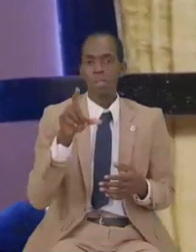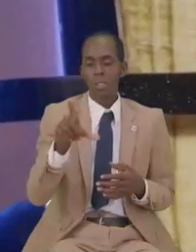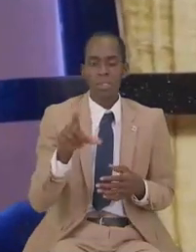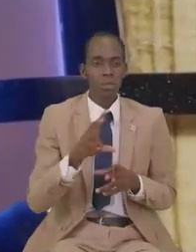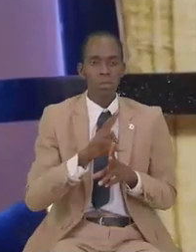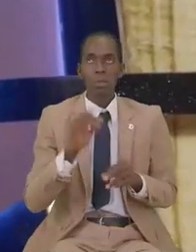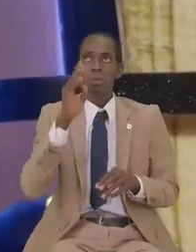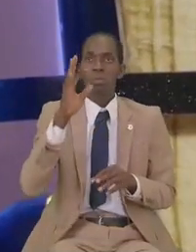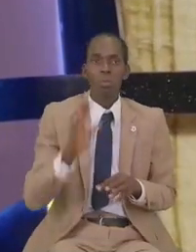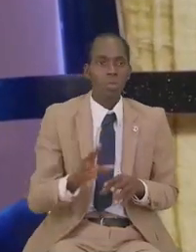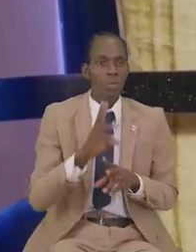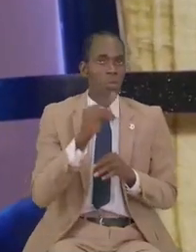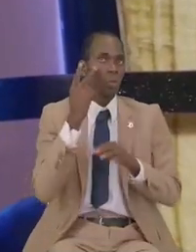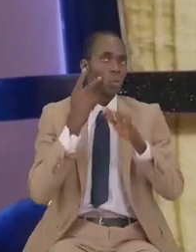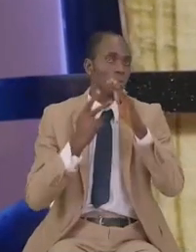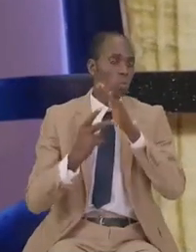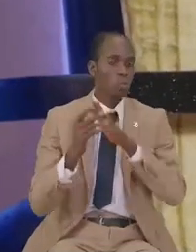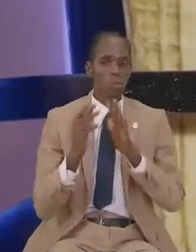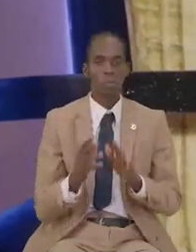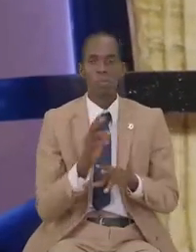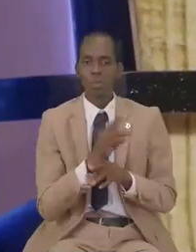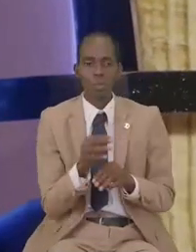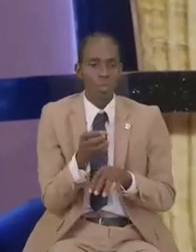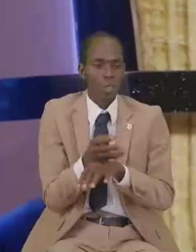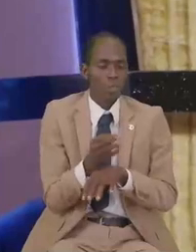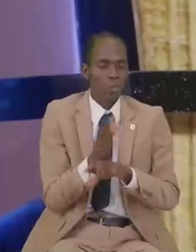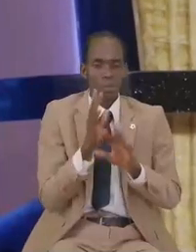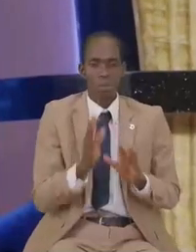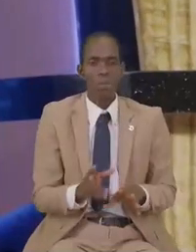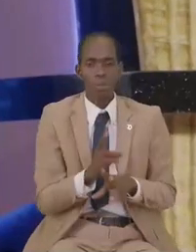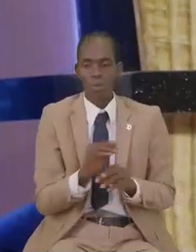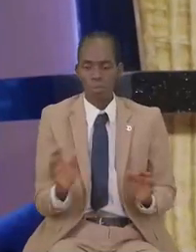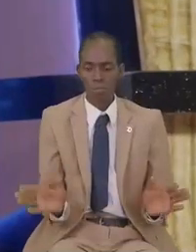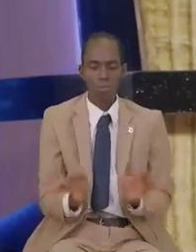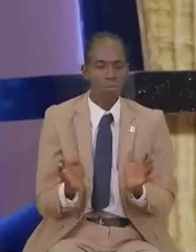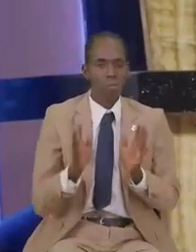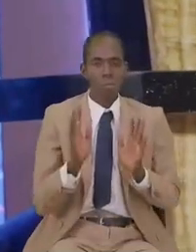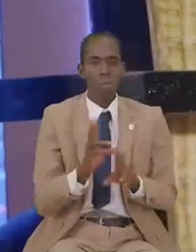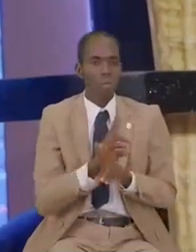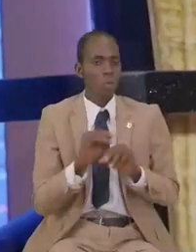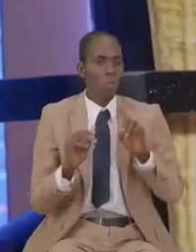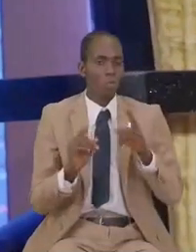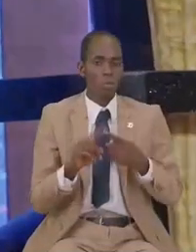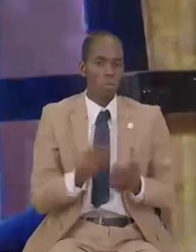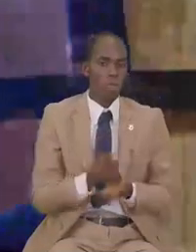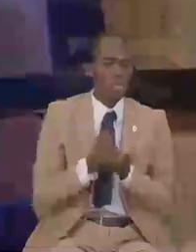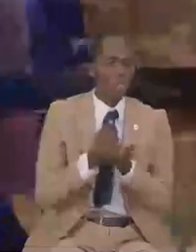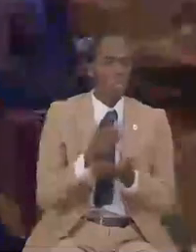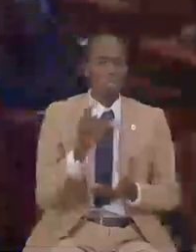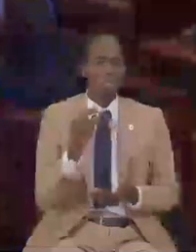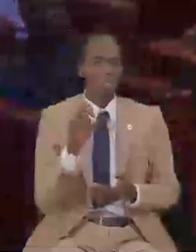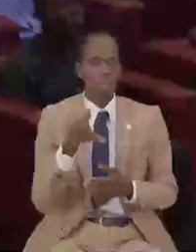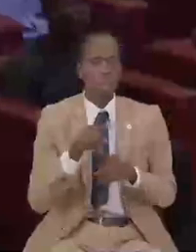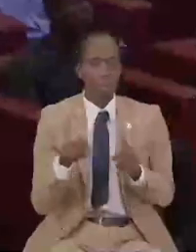pas de sacrificateur, il n'y a pas de prophète, il n'y a pas de conseiller, il n'y a personne qui puisse l'encourager, pour qui puisse l'aider, mais il